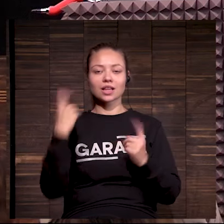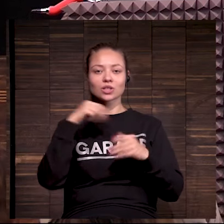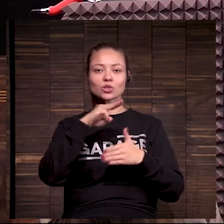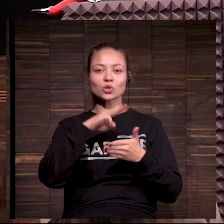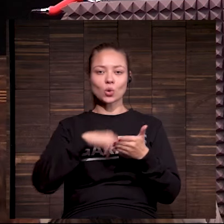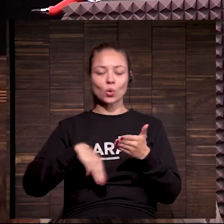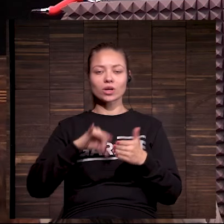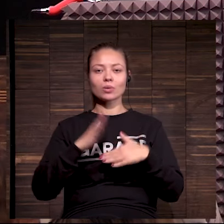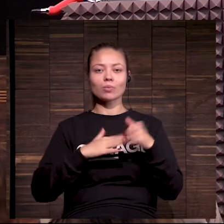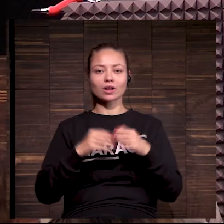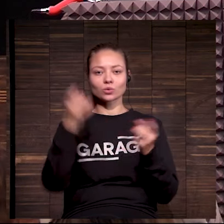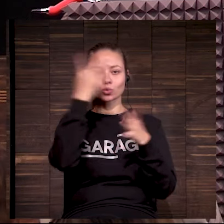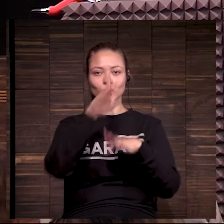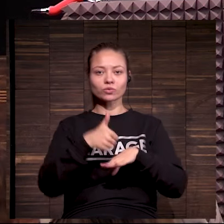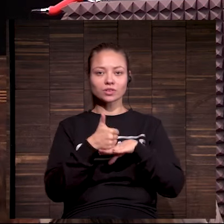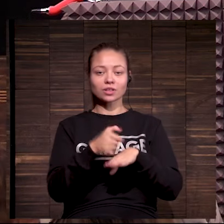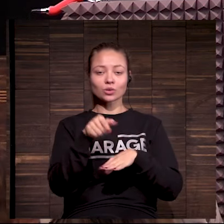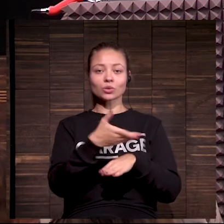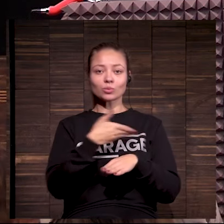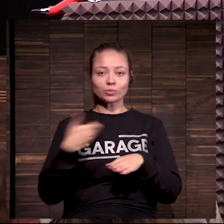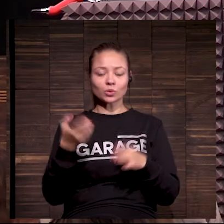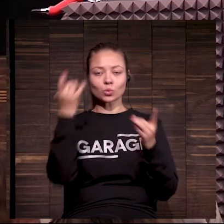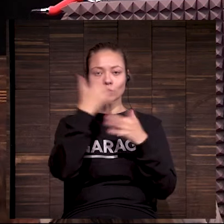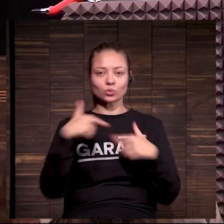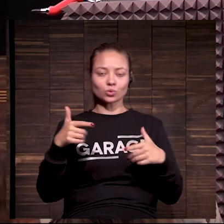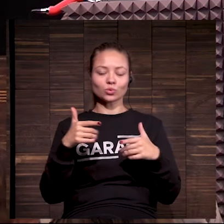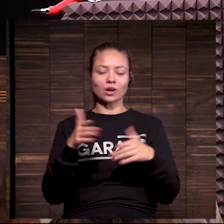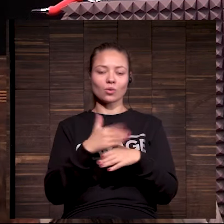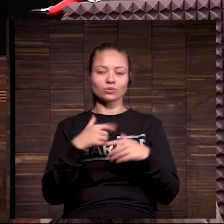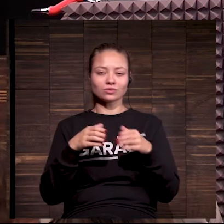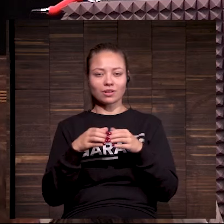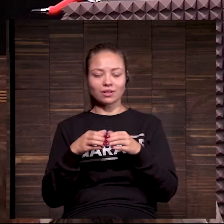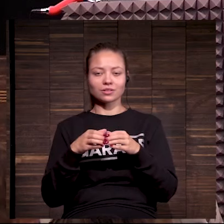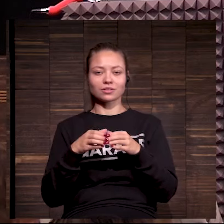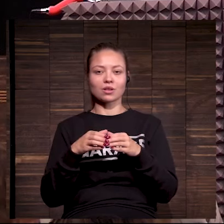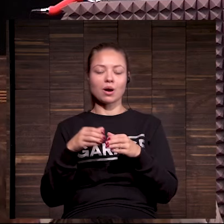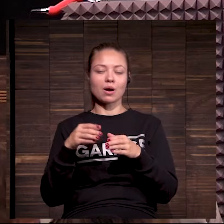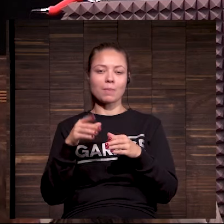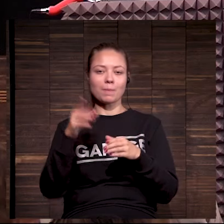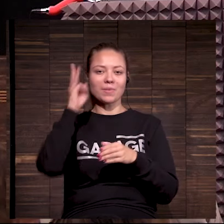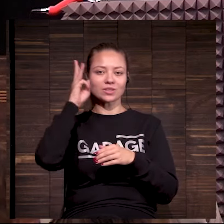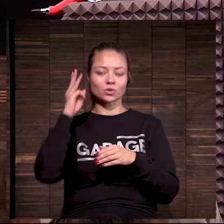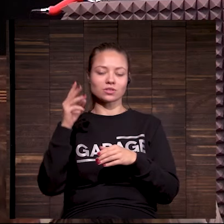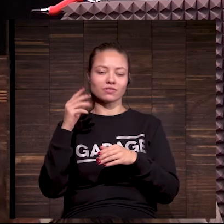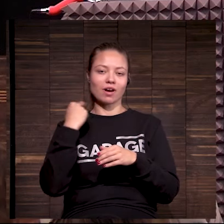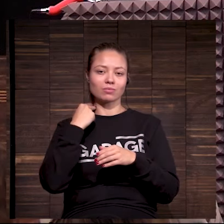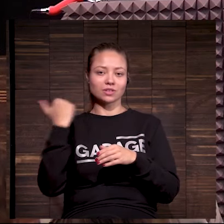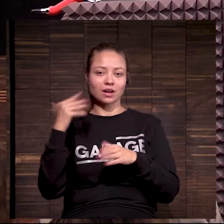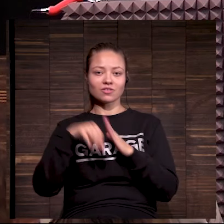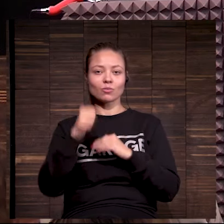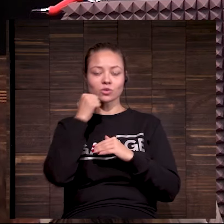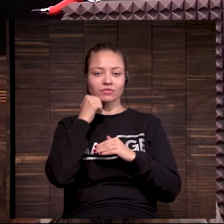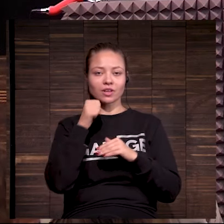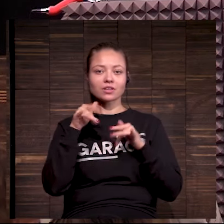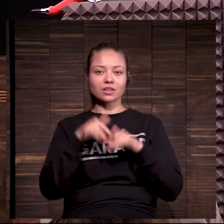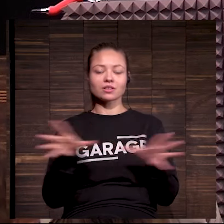практик культурного лидерство которые мы отдел культуры и образования посольство великобритании в москве делаем совместно с музеем гараж